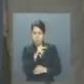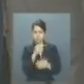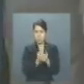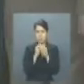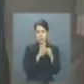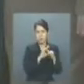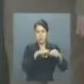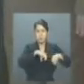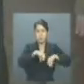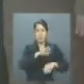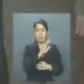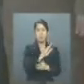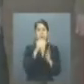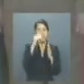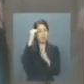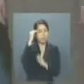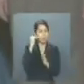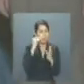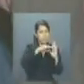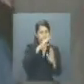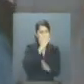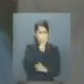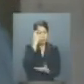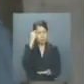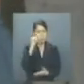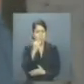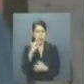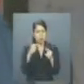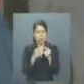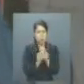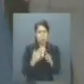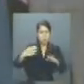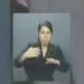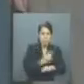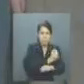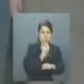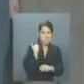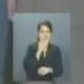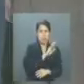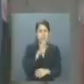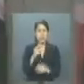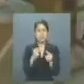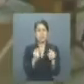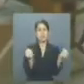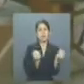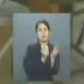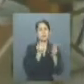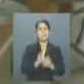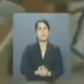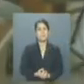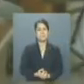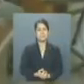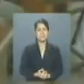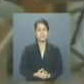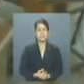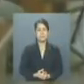ะเพราะเกรงว่าจะเกิดการแย่งชิงอำนาจขึ้นในประเทศซึ่งก็จะส่งผลต่อเสถียรภาพบนคาบสมุทรเกาหลี